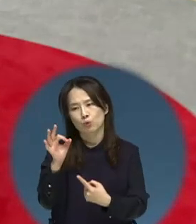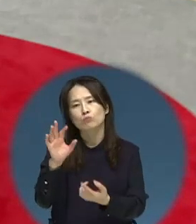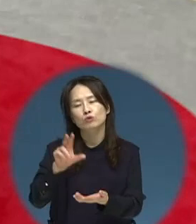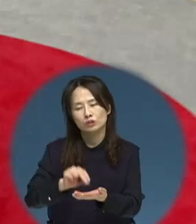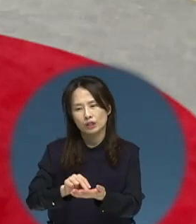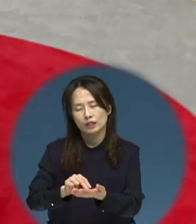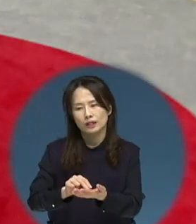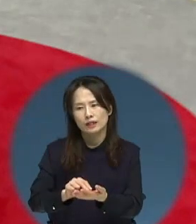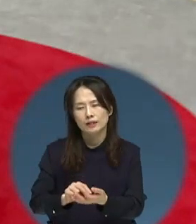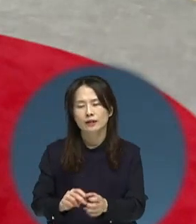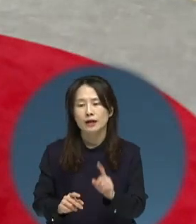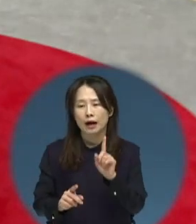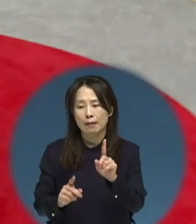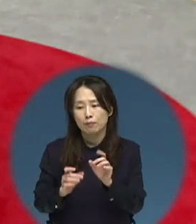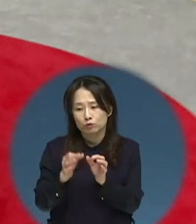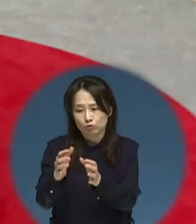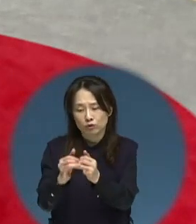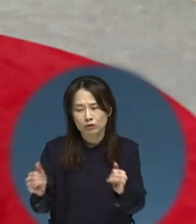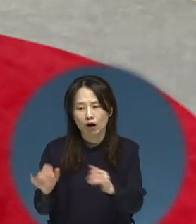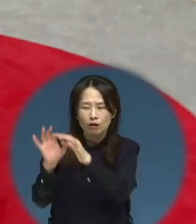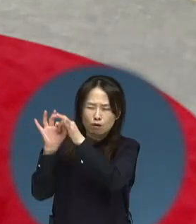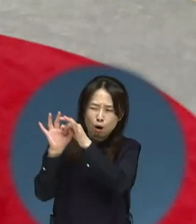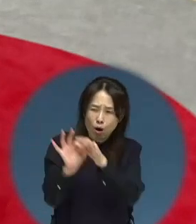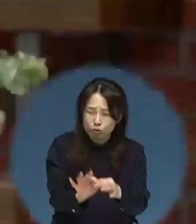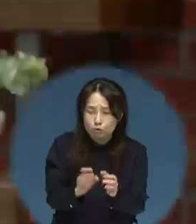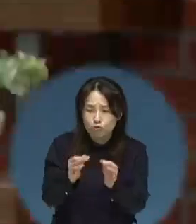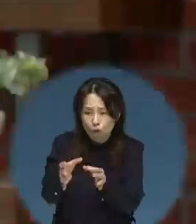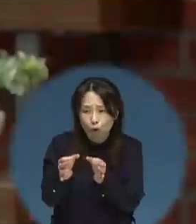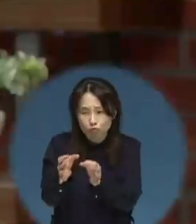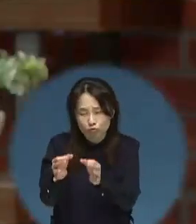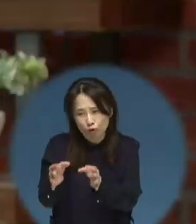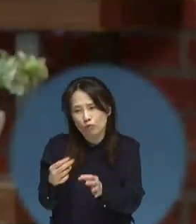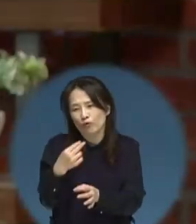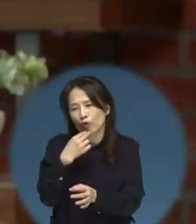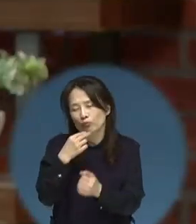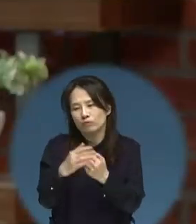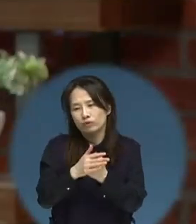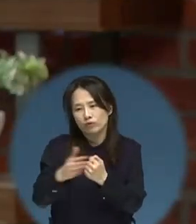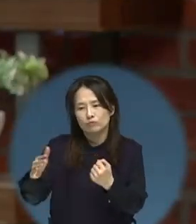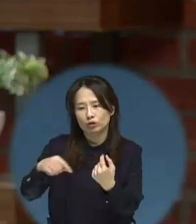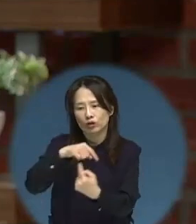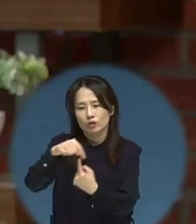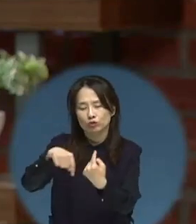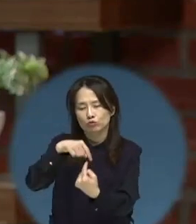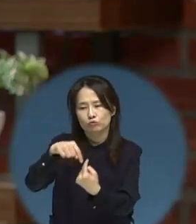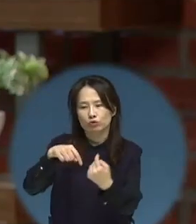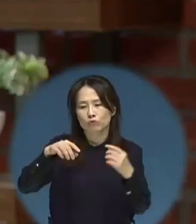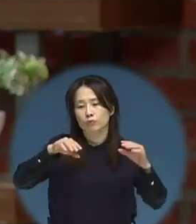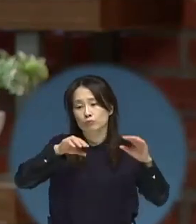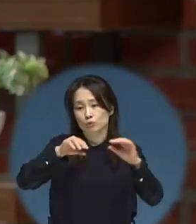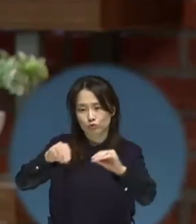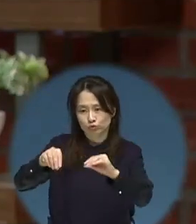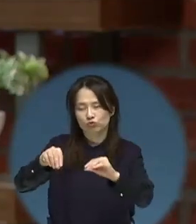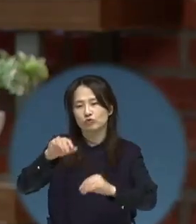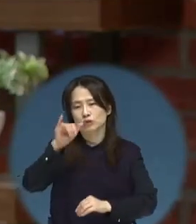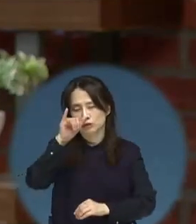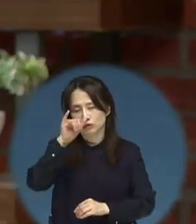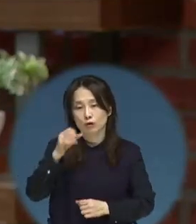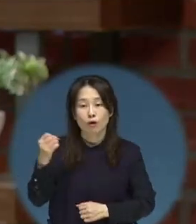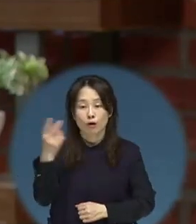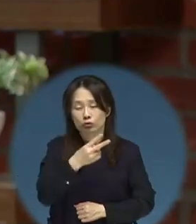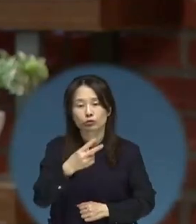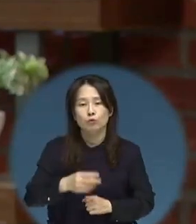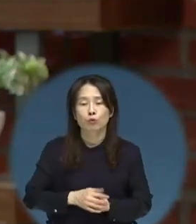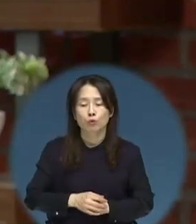한번 후원자들이 끝까지 후원하는 경우는 별로 없고 그다음에 학교 운영 자체도 워낙 시스템들이 오지는 힘들고 가령 코로나